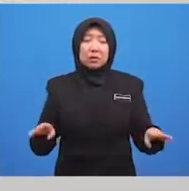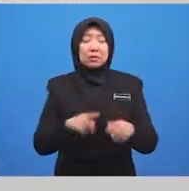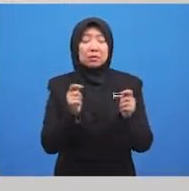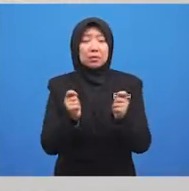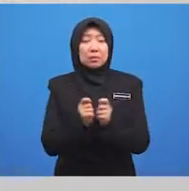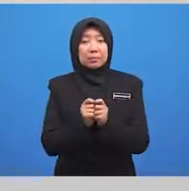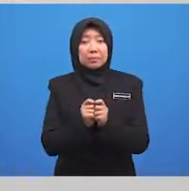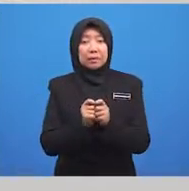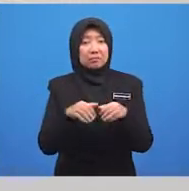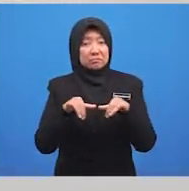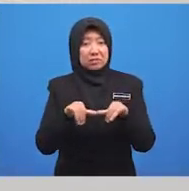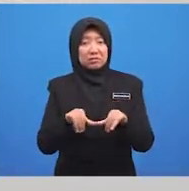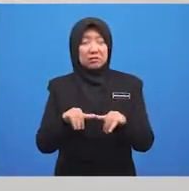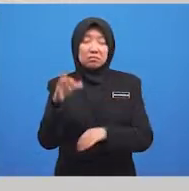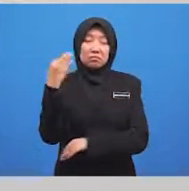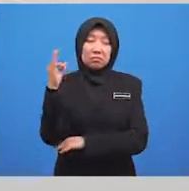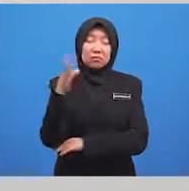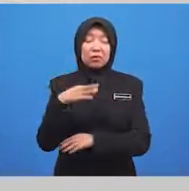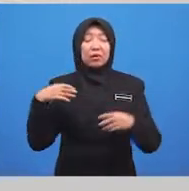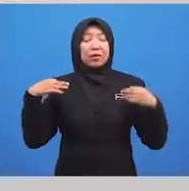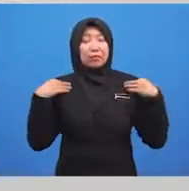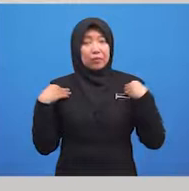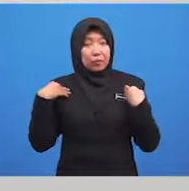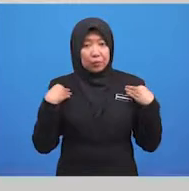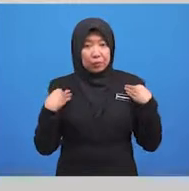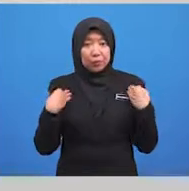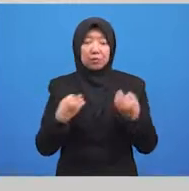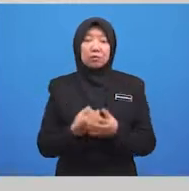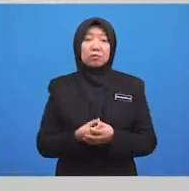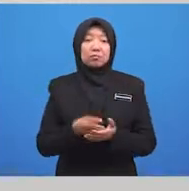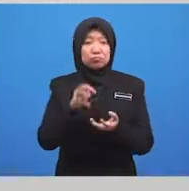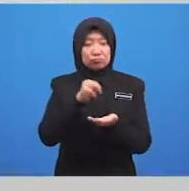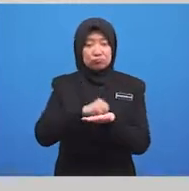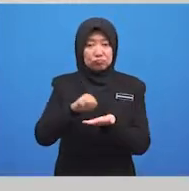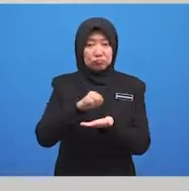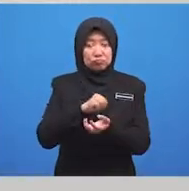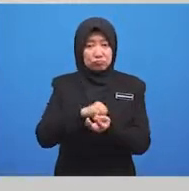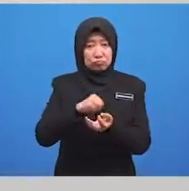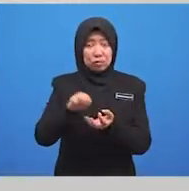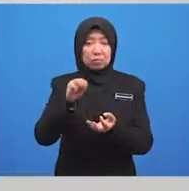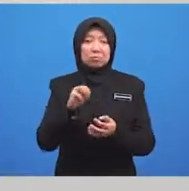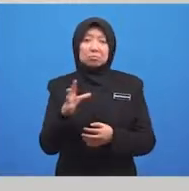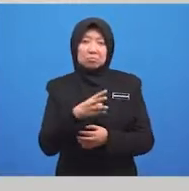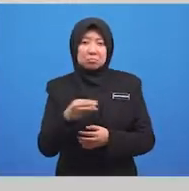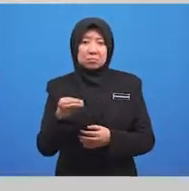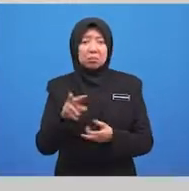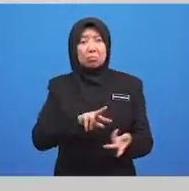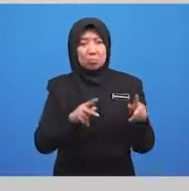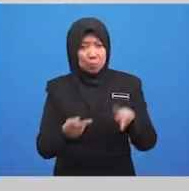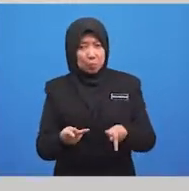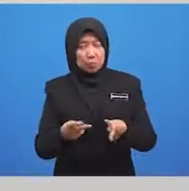tinggal flora dan fauna akan musnah serta diancam kepupusan. Selain daripada